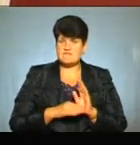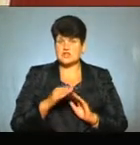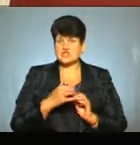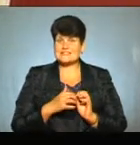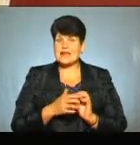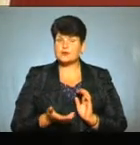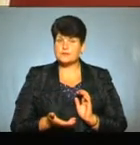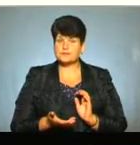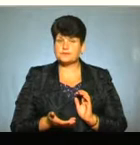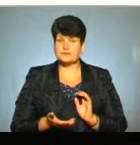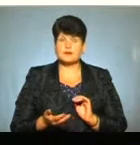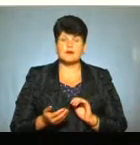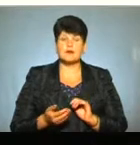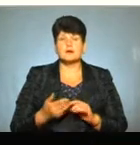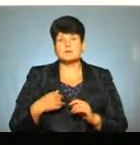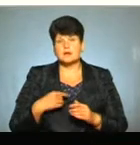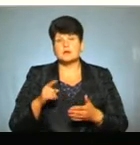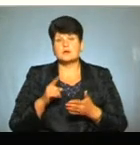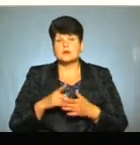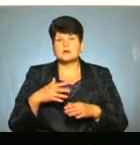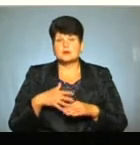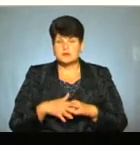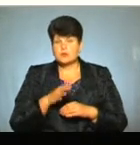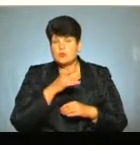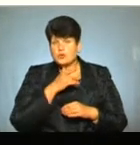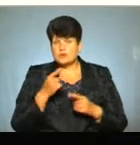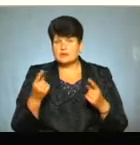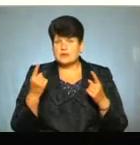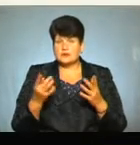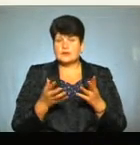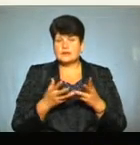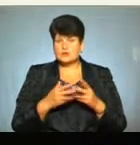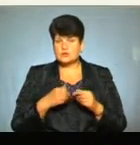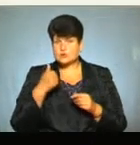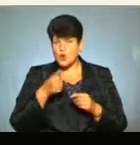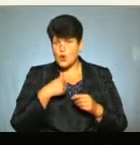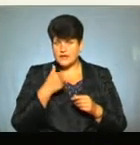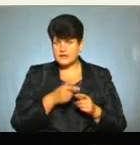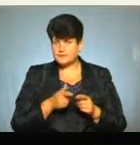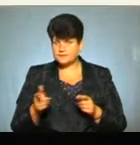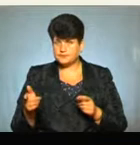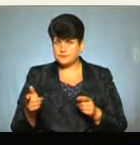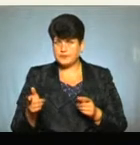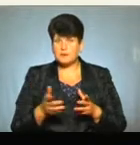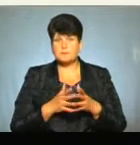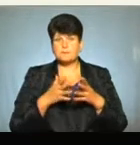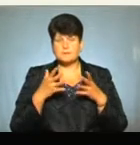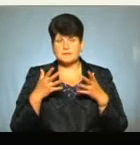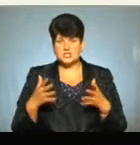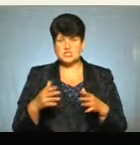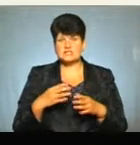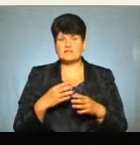середній. Перше, ми маємо розуміти, що протягом великої кількості років переважна